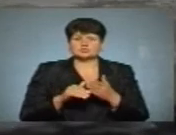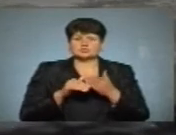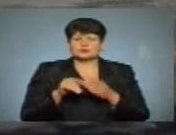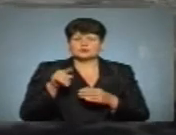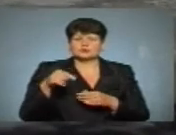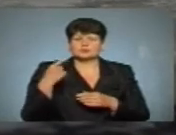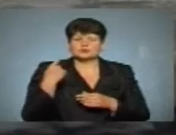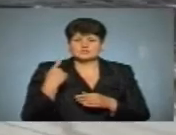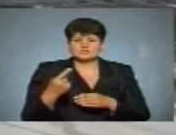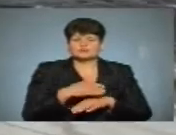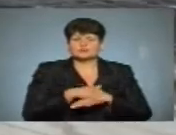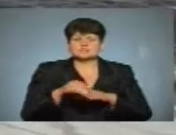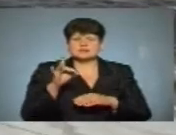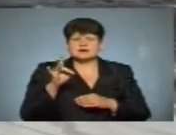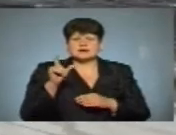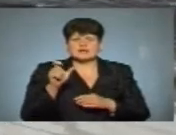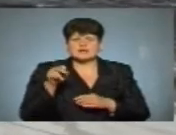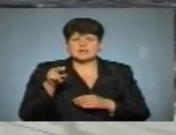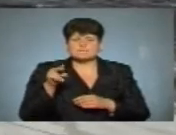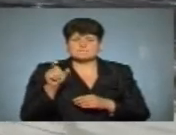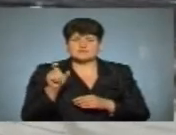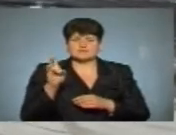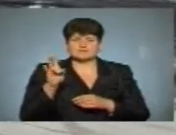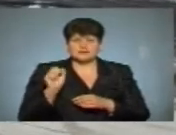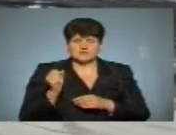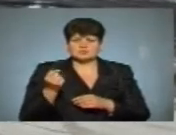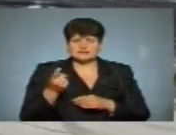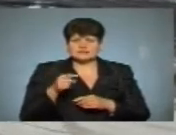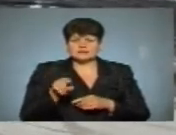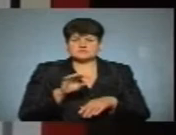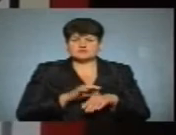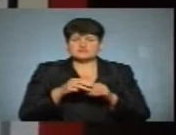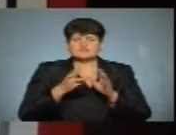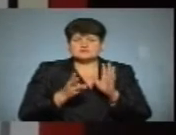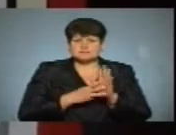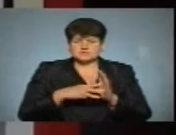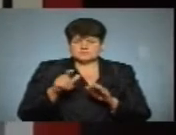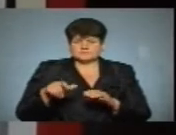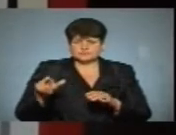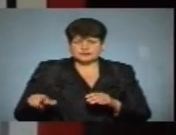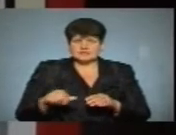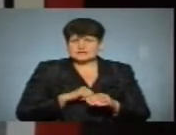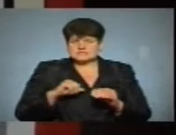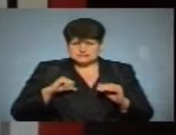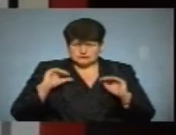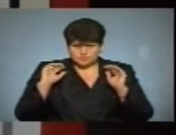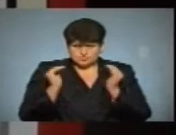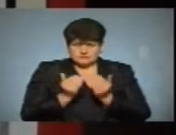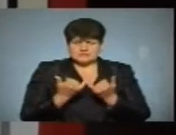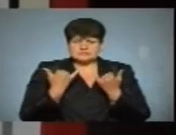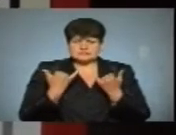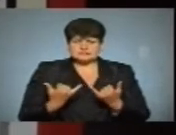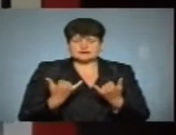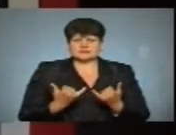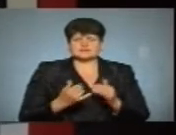номер 1, що на вулиці Гріпіна, 11. Там виявили спалах коронавірусу, захворіли 18 осіб. На самоізоляції зараз